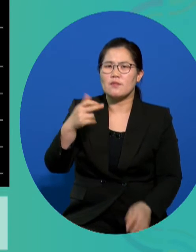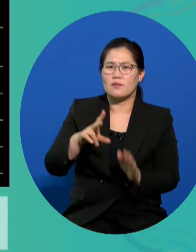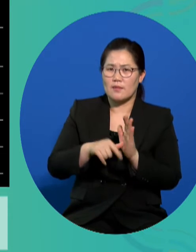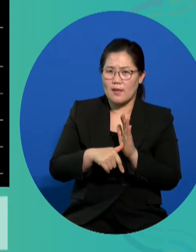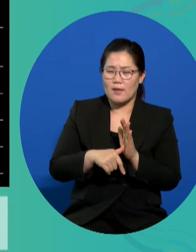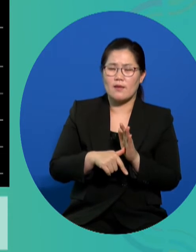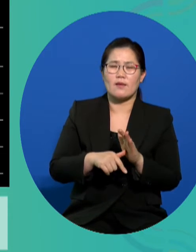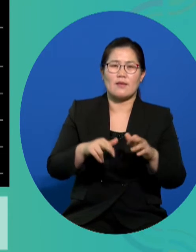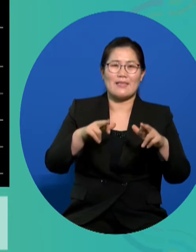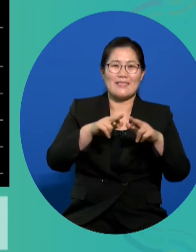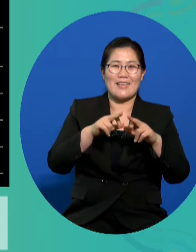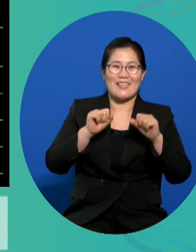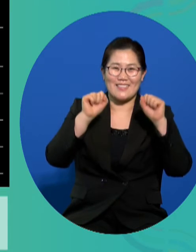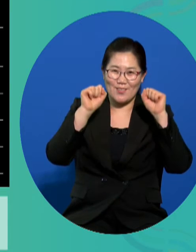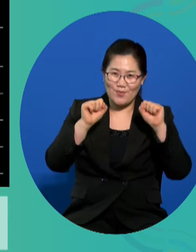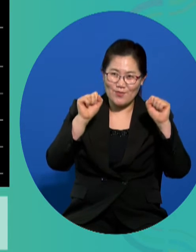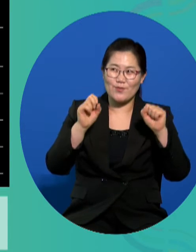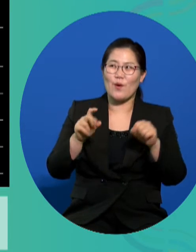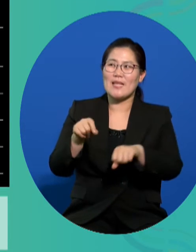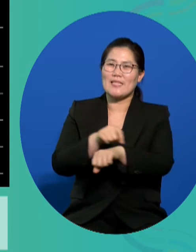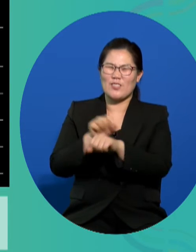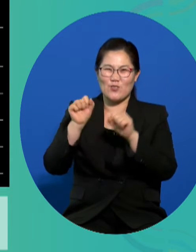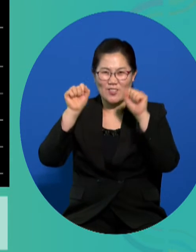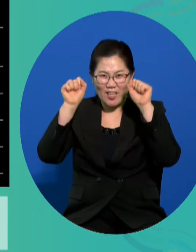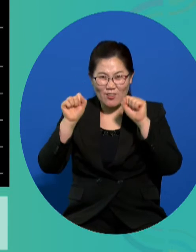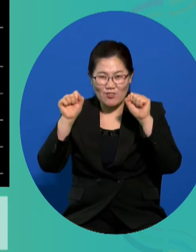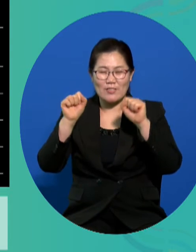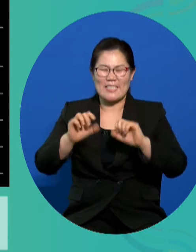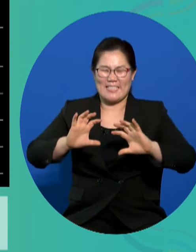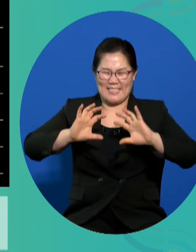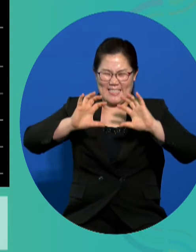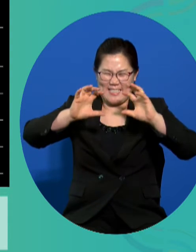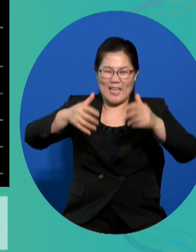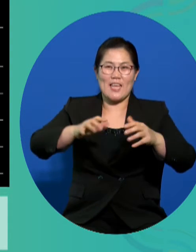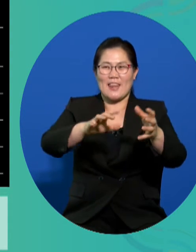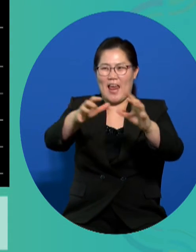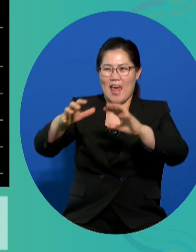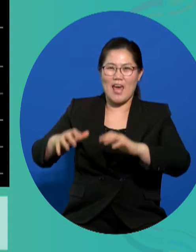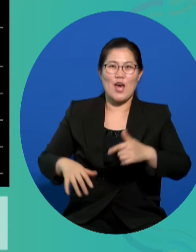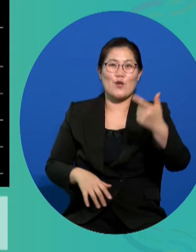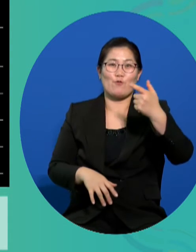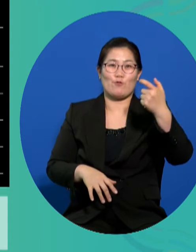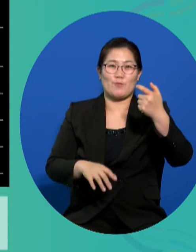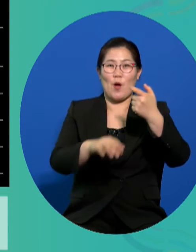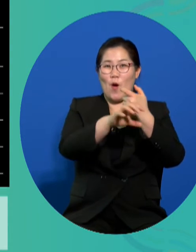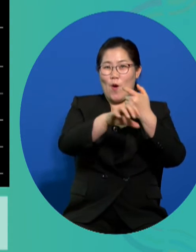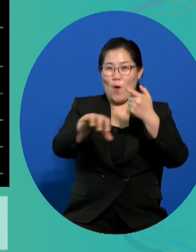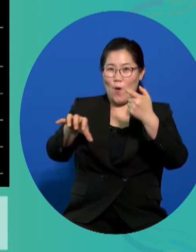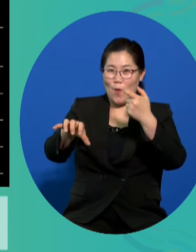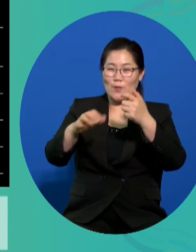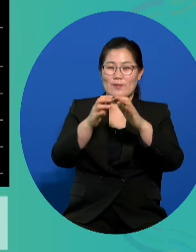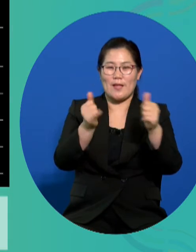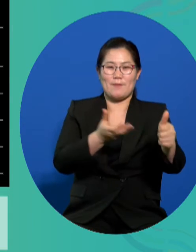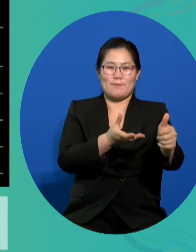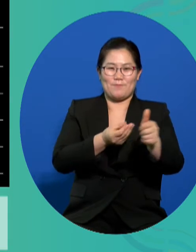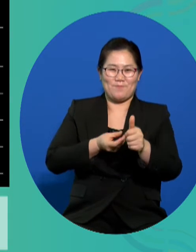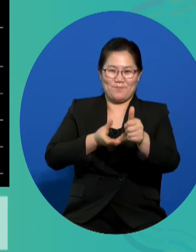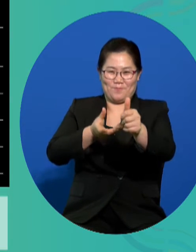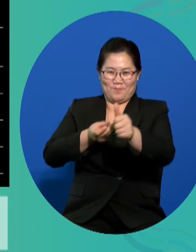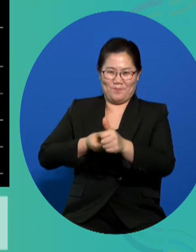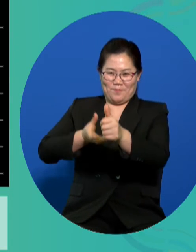장애인 체육, 특수 체육 전 세계의 한 60개국 그 인사들을 초청을 해서 그때